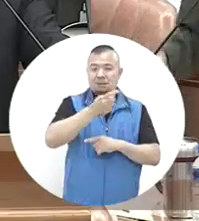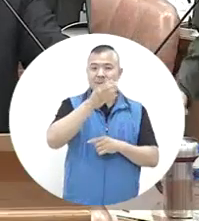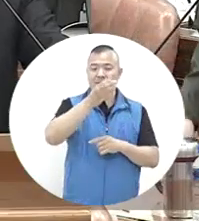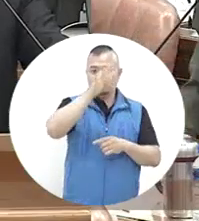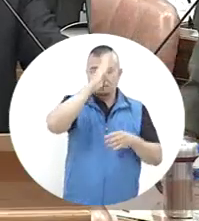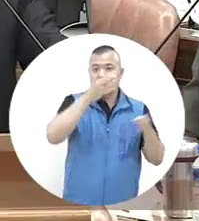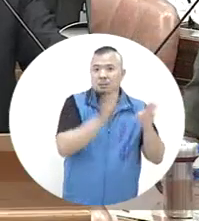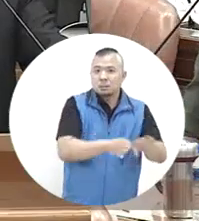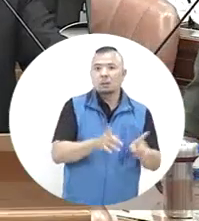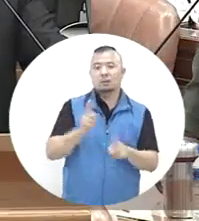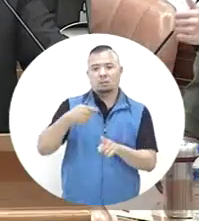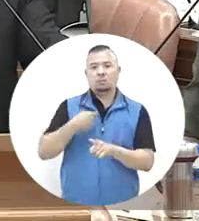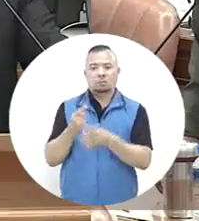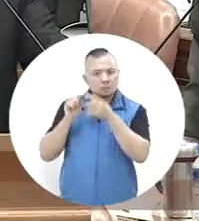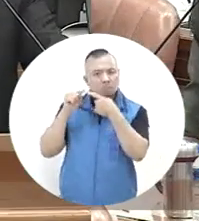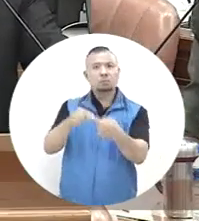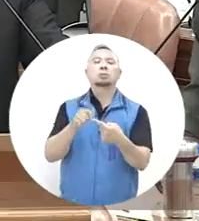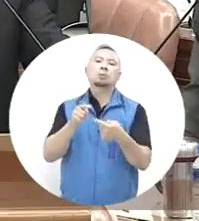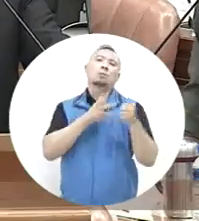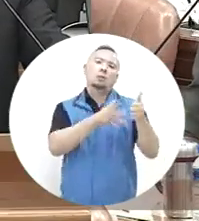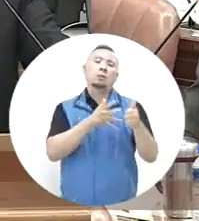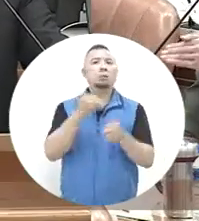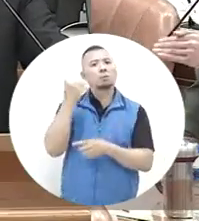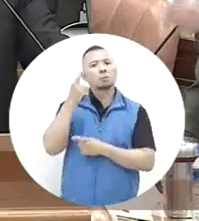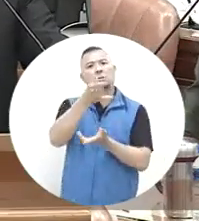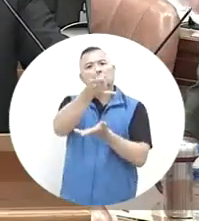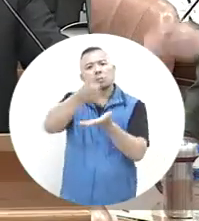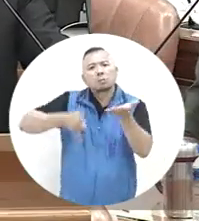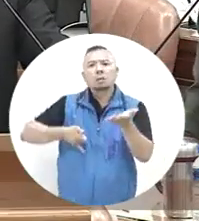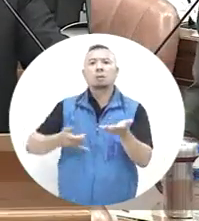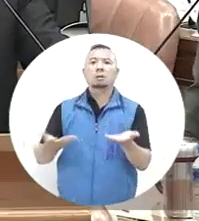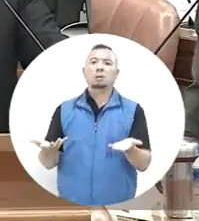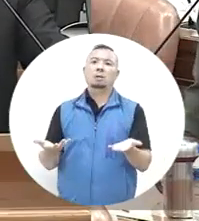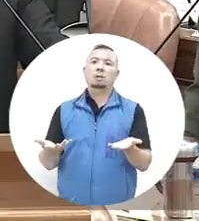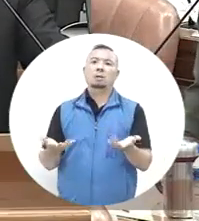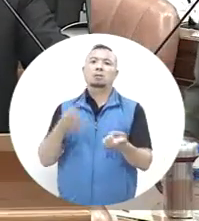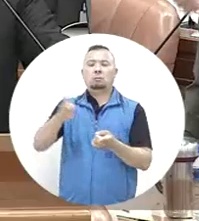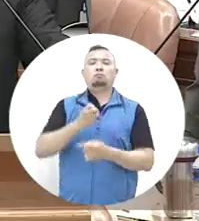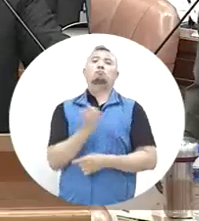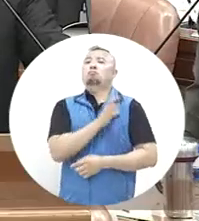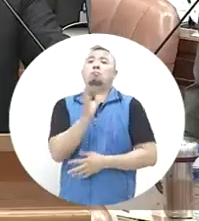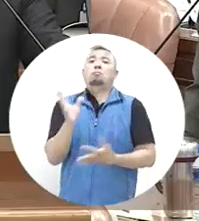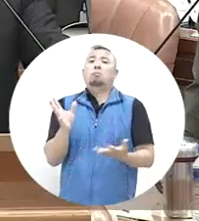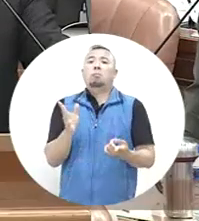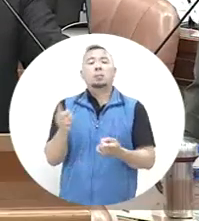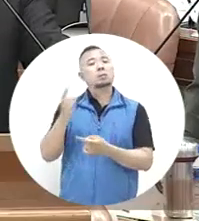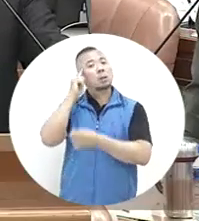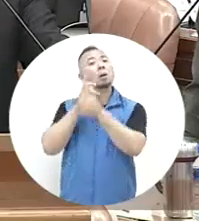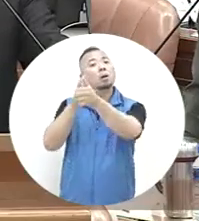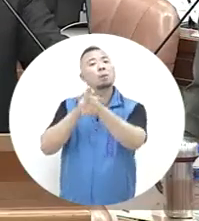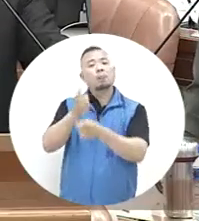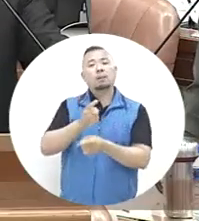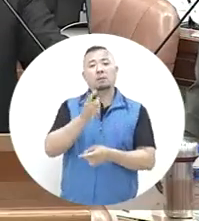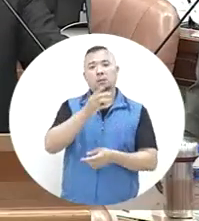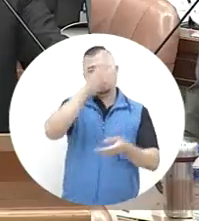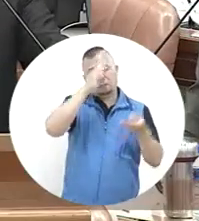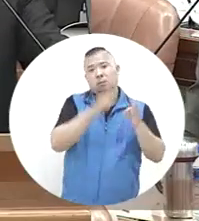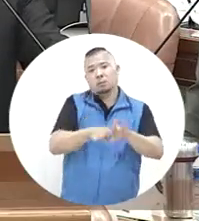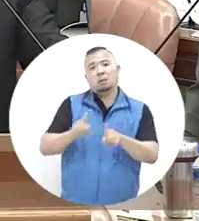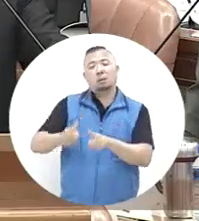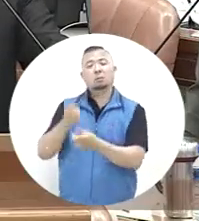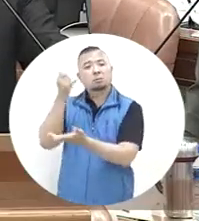进行下去。如果请辞的情况之下，就其实就做一个 ending 了。市长，请假还是请辞？先给我们个态度嘛，好不